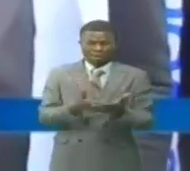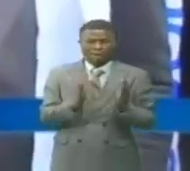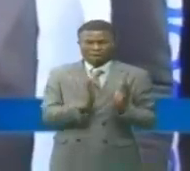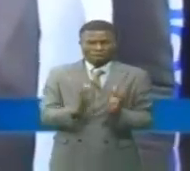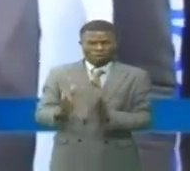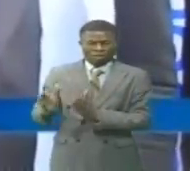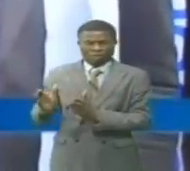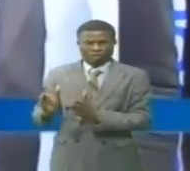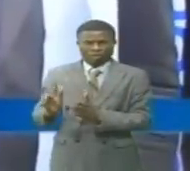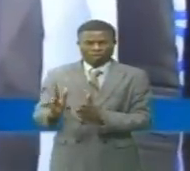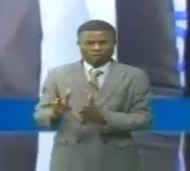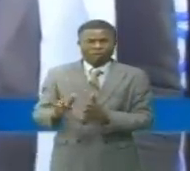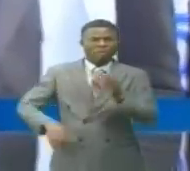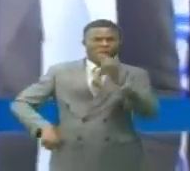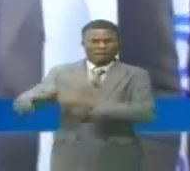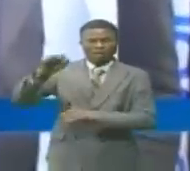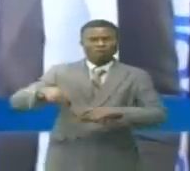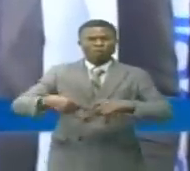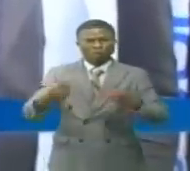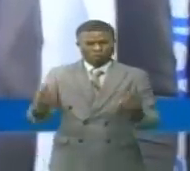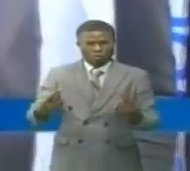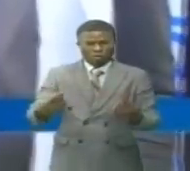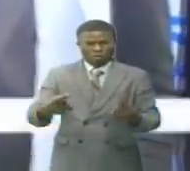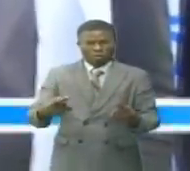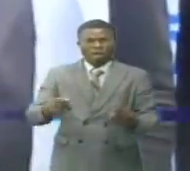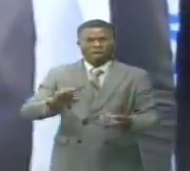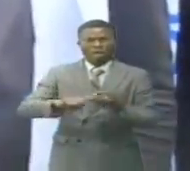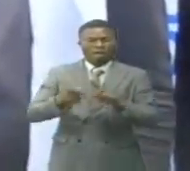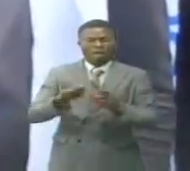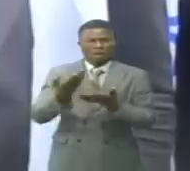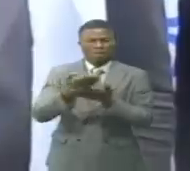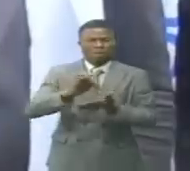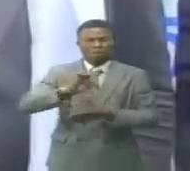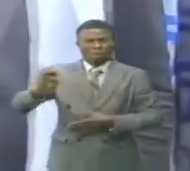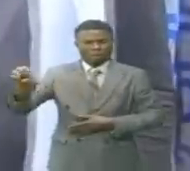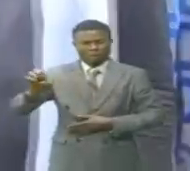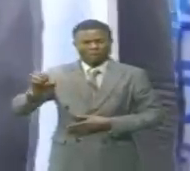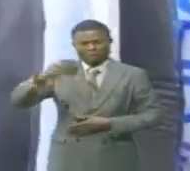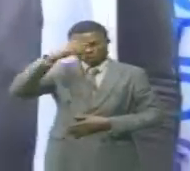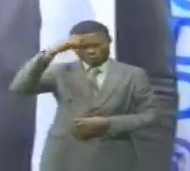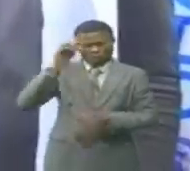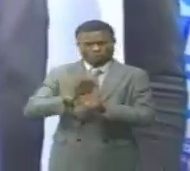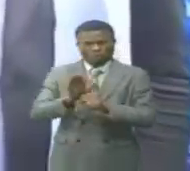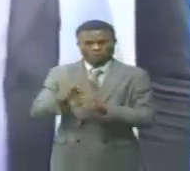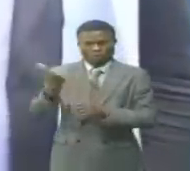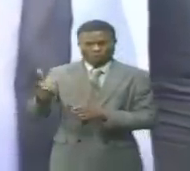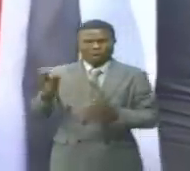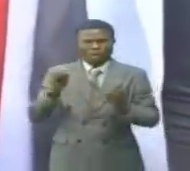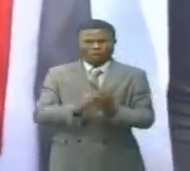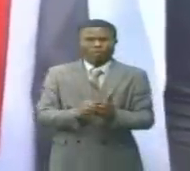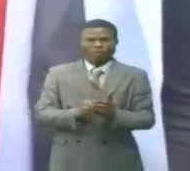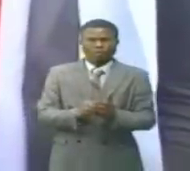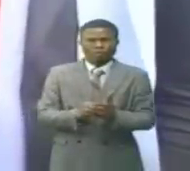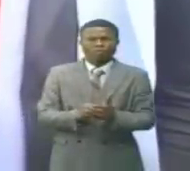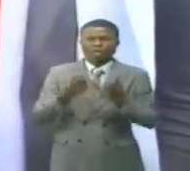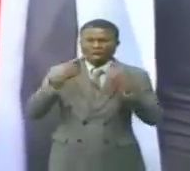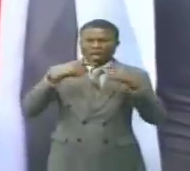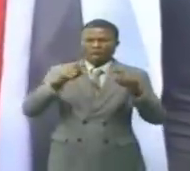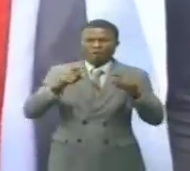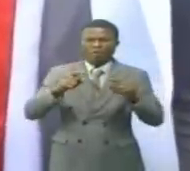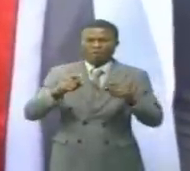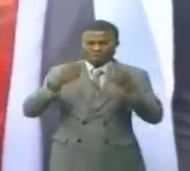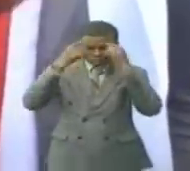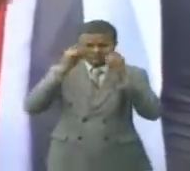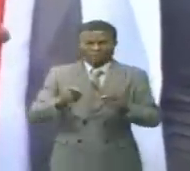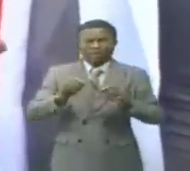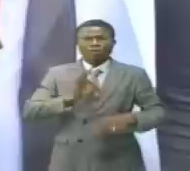à pouvoir évacuer l'ennemi. Nos frères de l'Est, ils sont complètement menacés. Je viens encore réitérer la position du